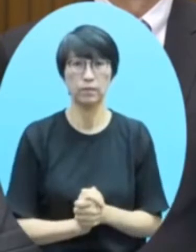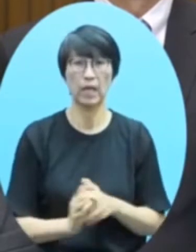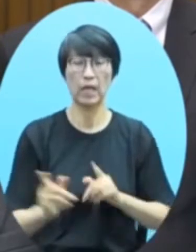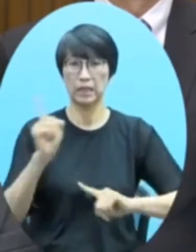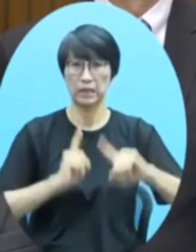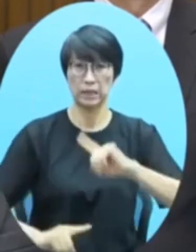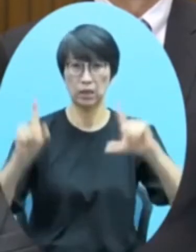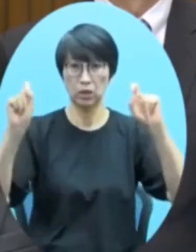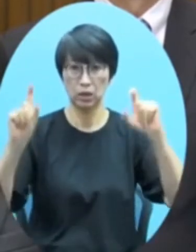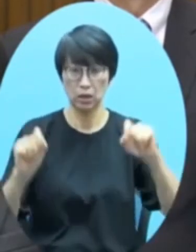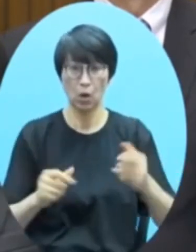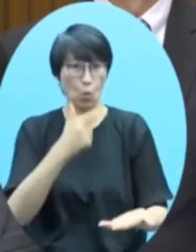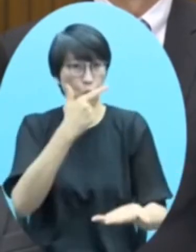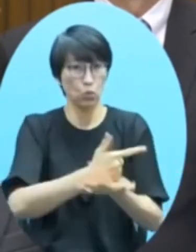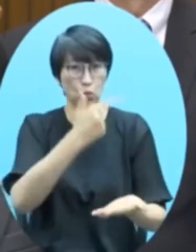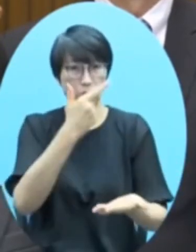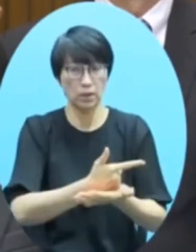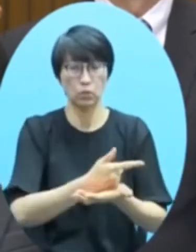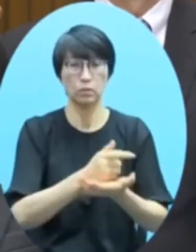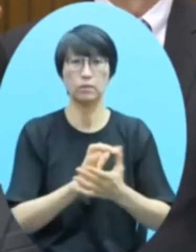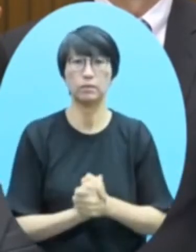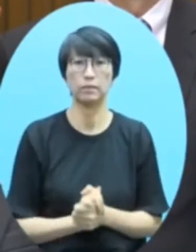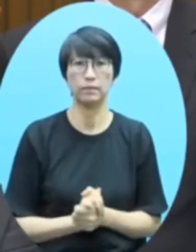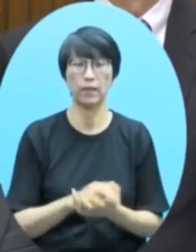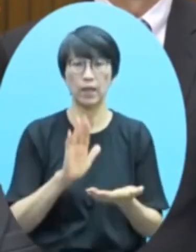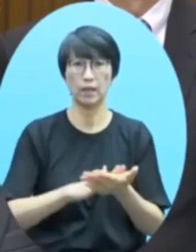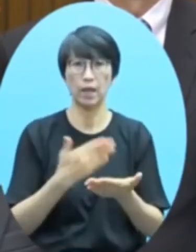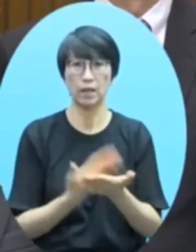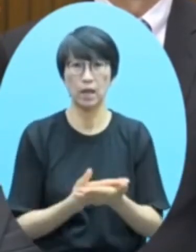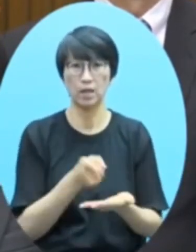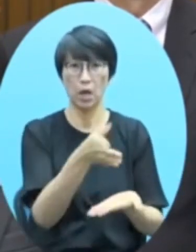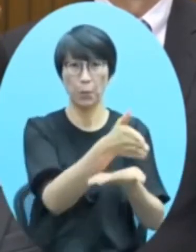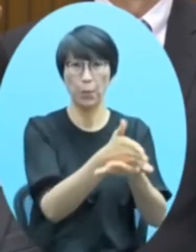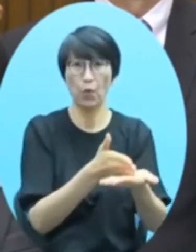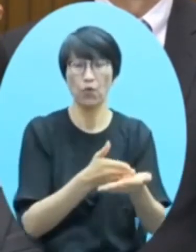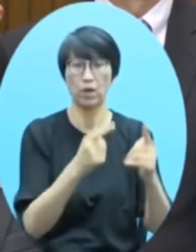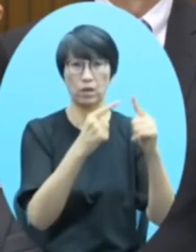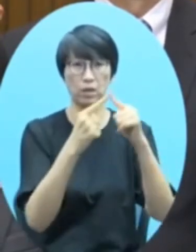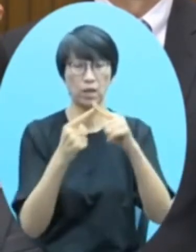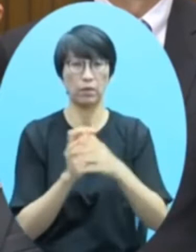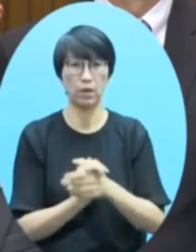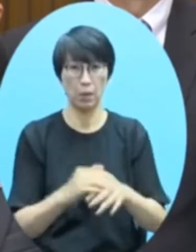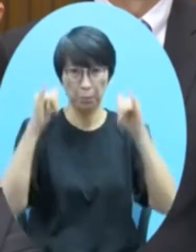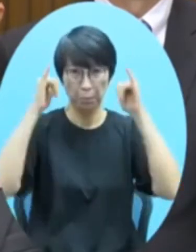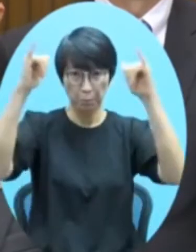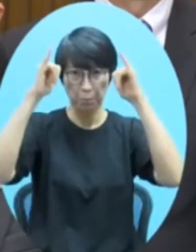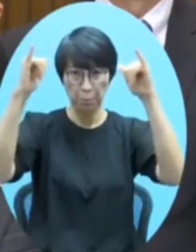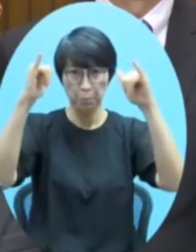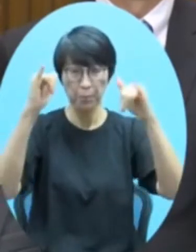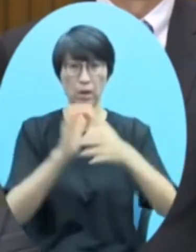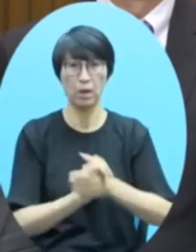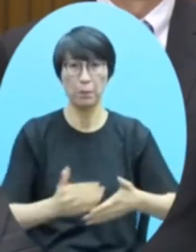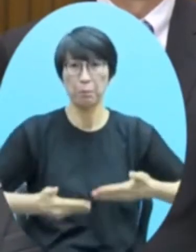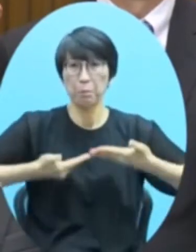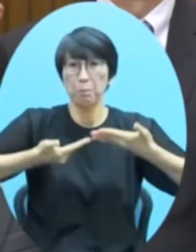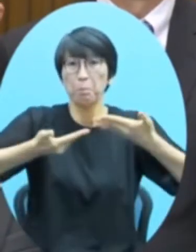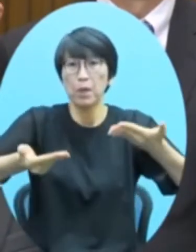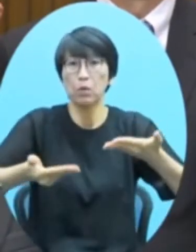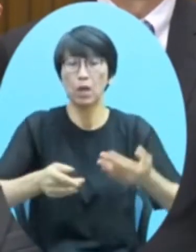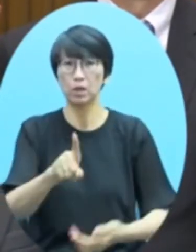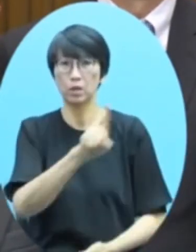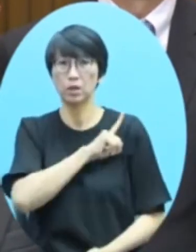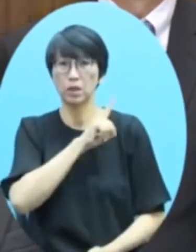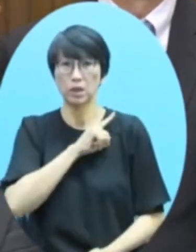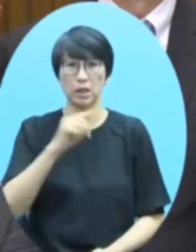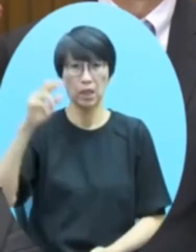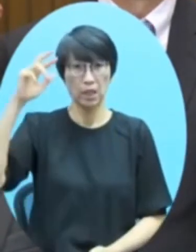就是我們的核心價值，但是一部分的人用暴力去表達他們的政治